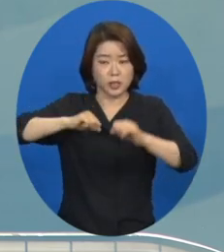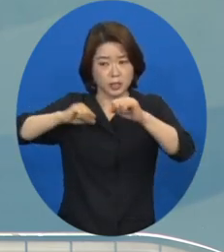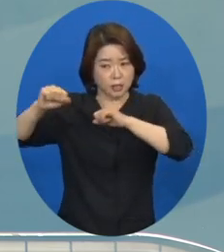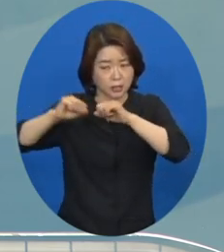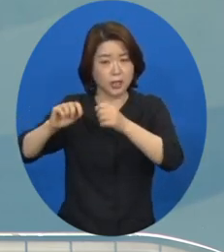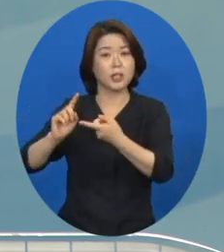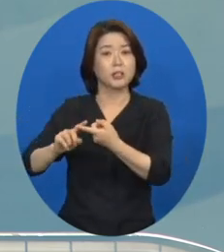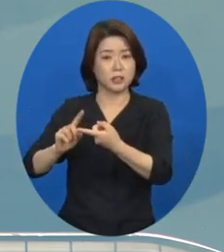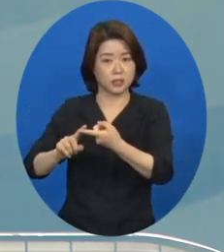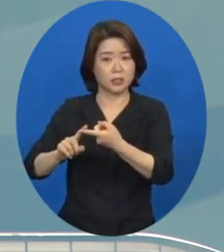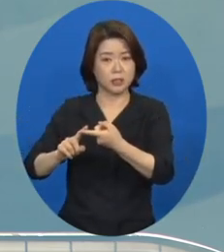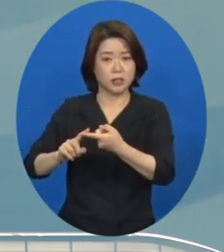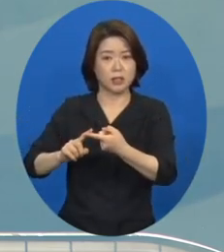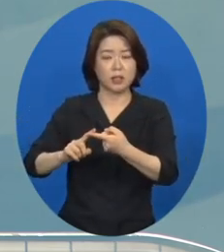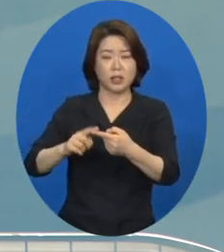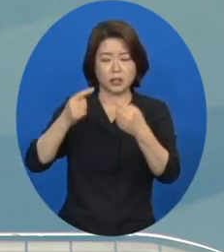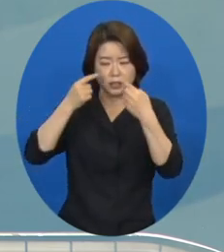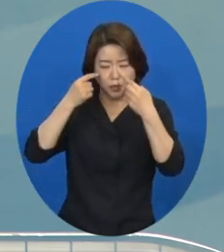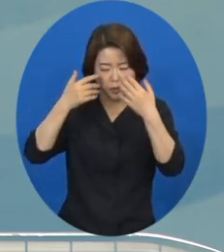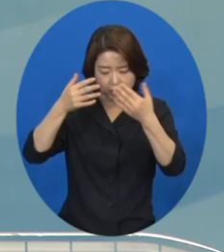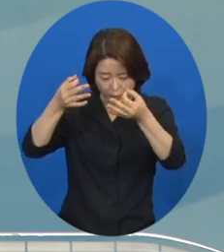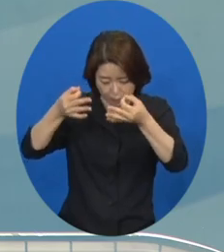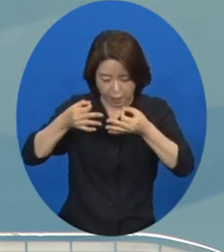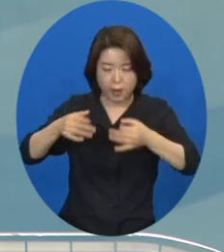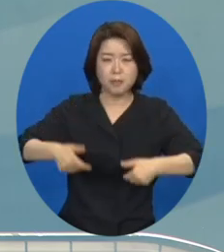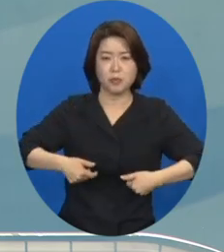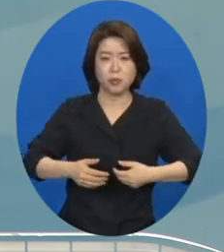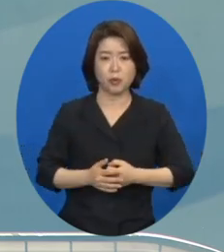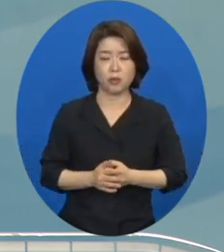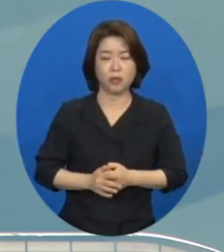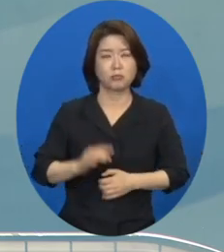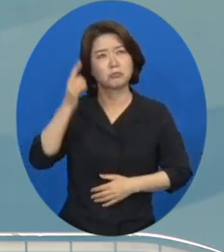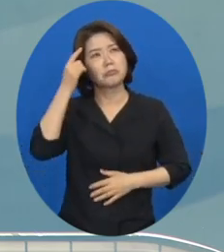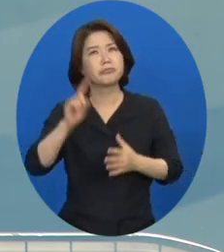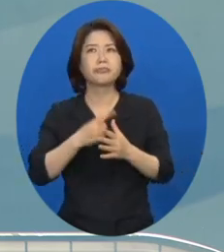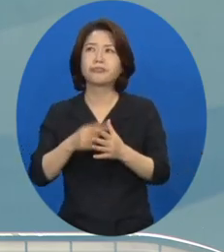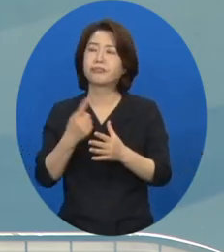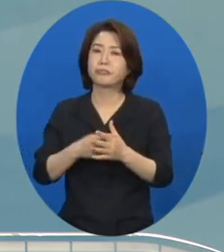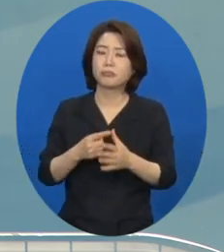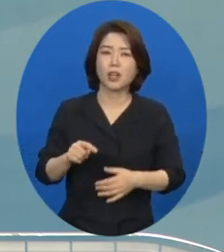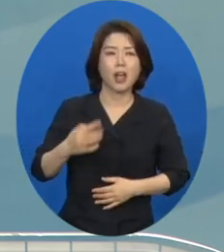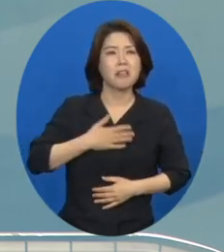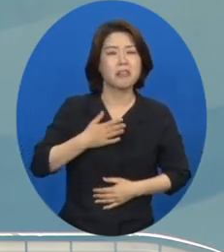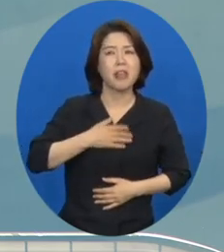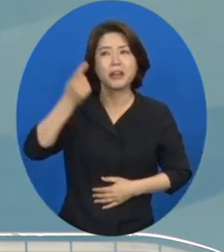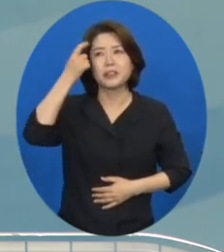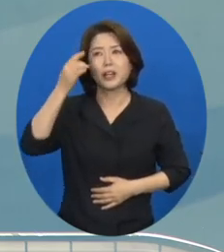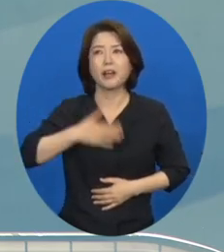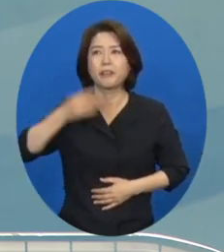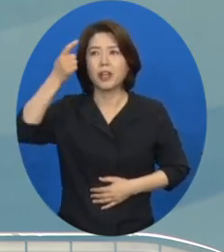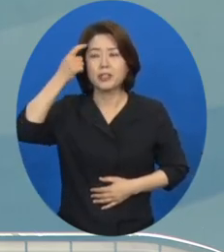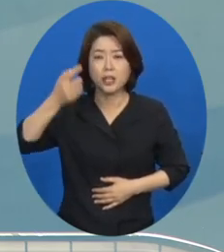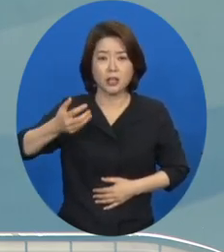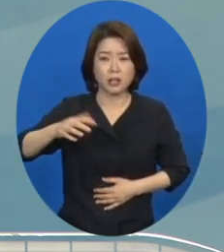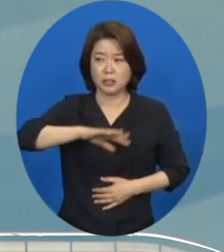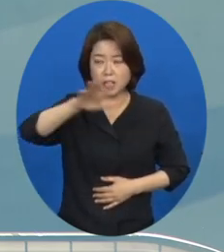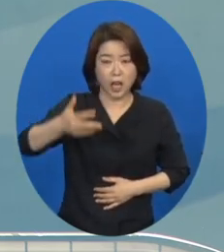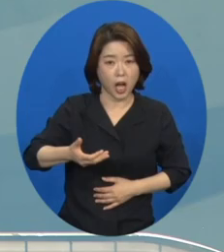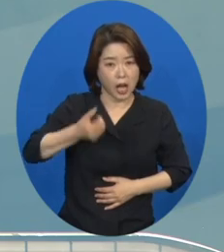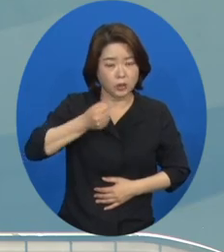역사하는지를 정말 확인해야 하는 거죠. 아무 생각이나 여러분의 생각이라고 생각하면 안 되는 거예요.